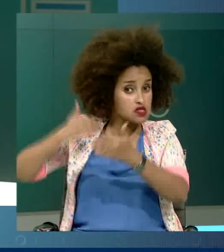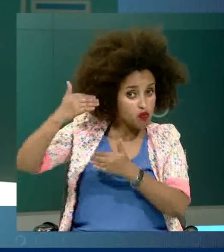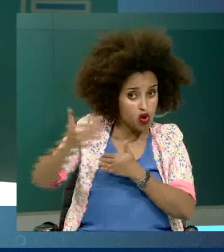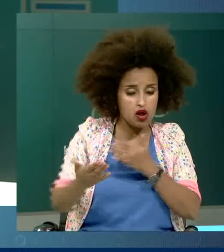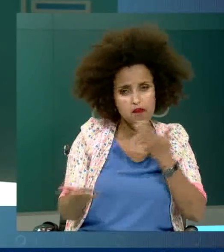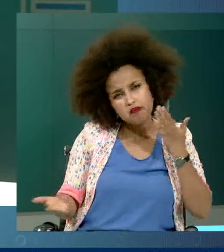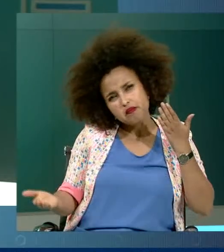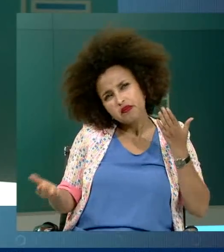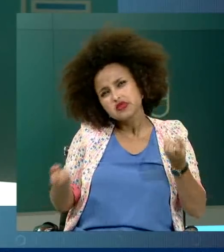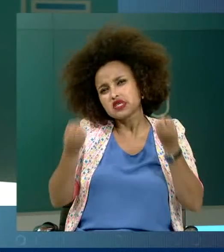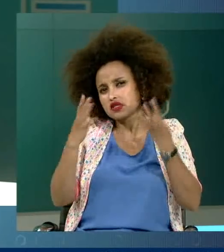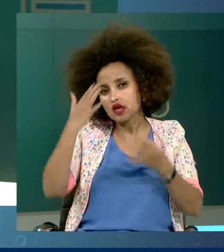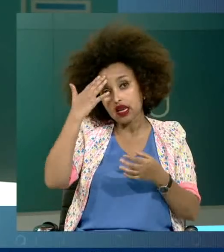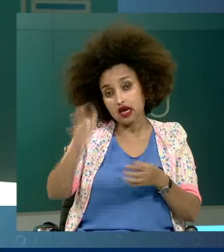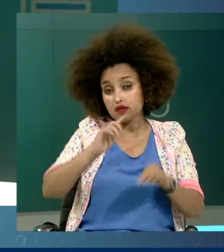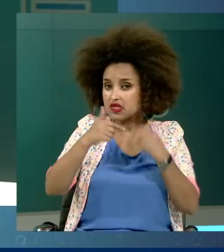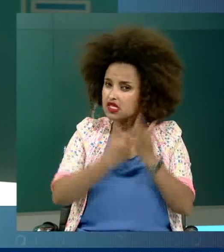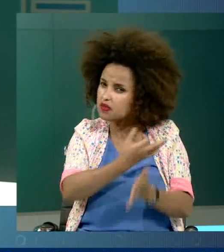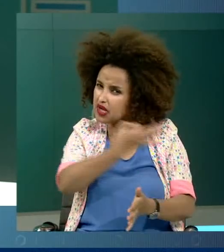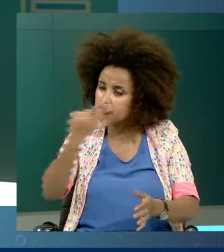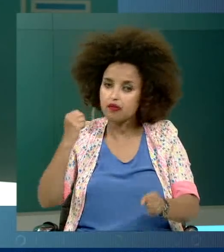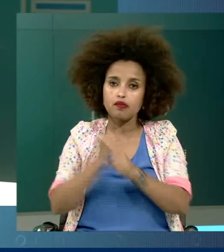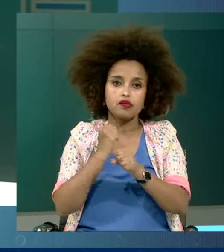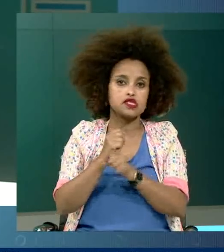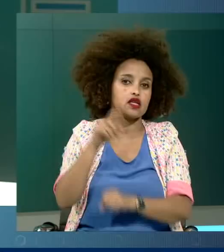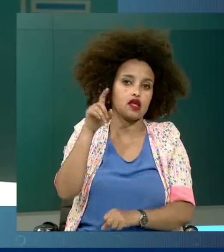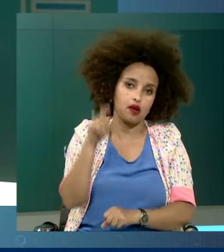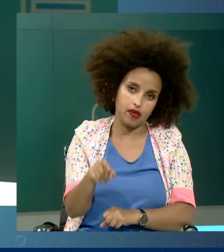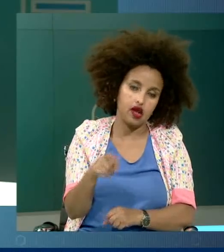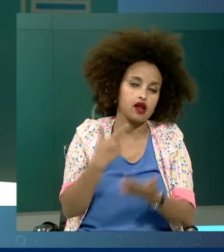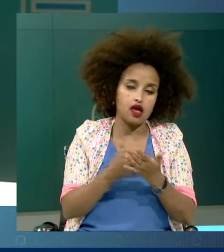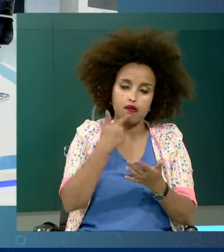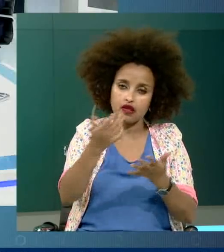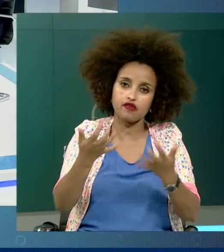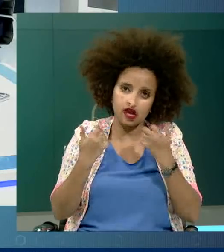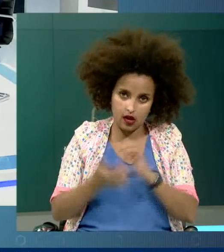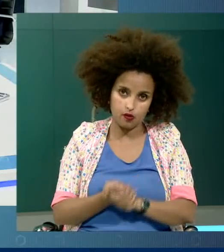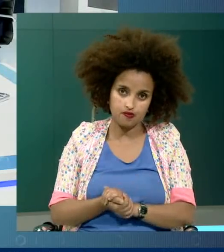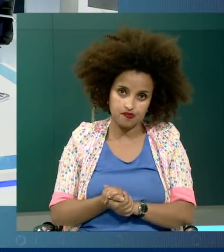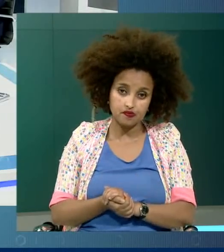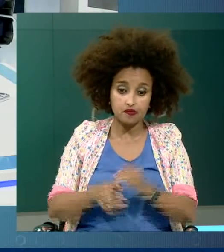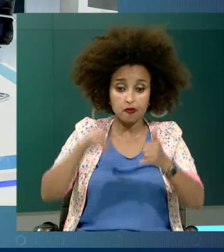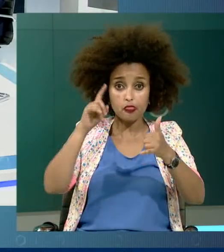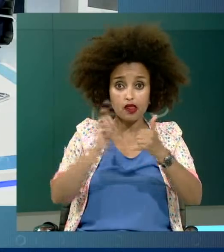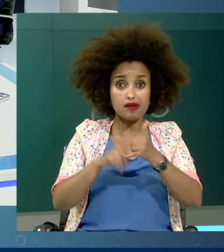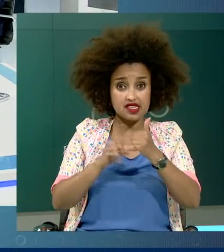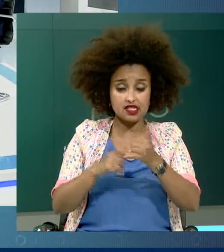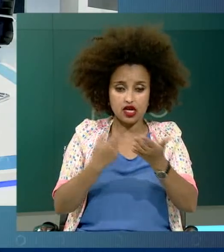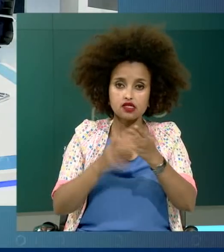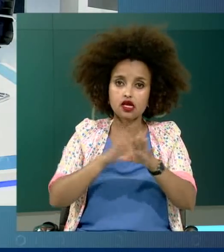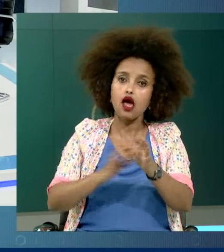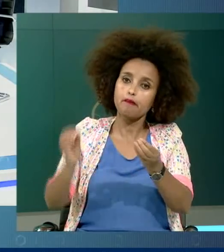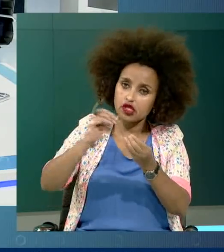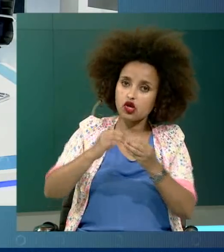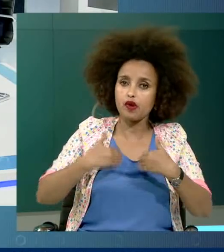ምን ያህል እንደሚሆን አናውቀውም። ስለዚህ በደንብ መስራት አለብን እና ይህን ለማለት ፈልጋለሁ። ምናልባት የመጨረሻ ዝለ የምጨምረው ነገር